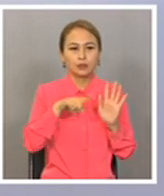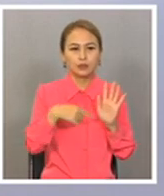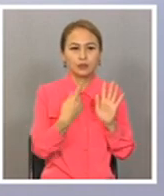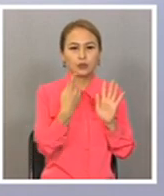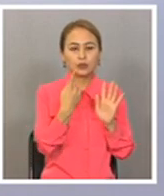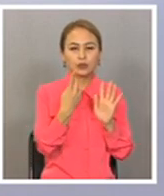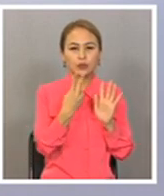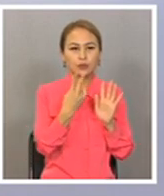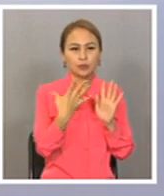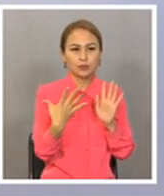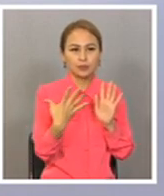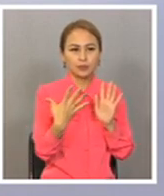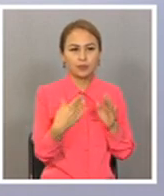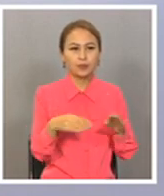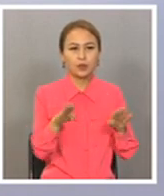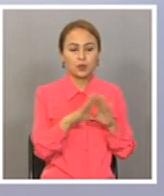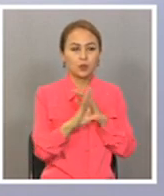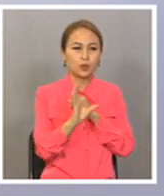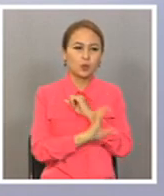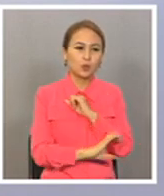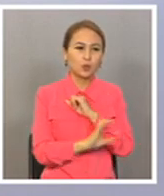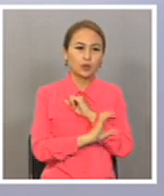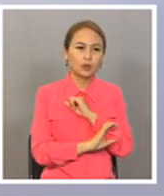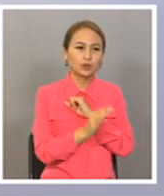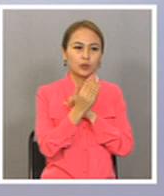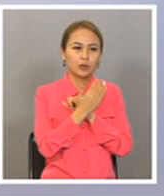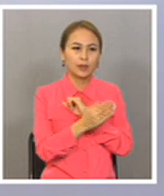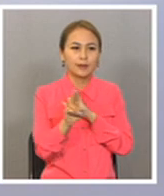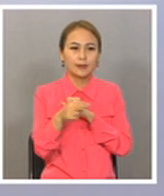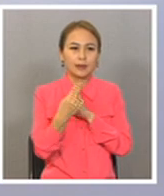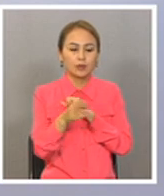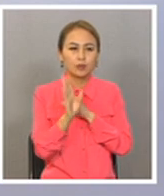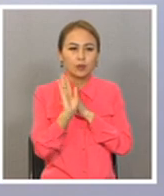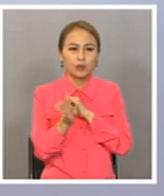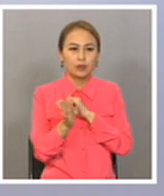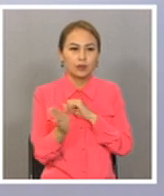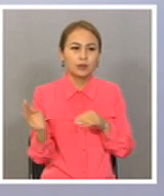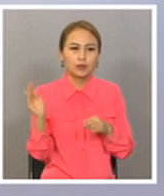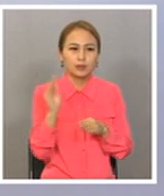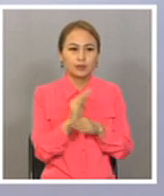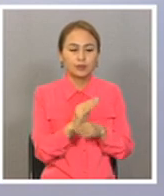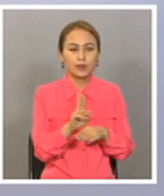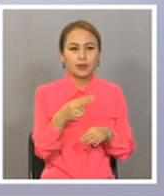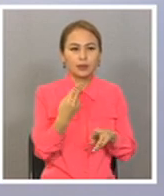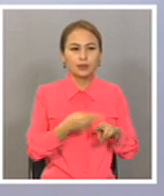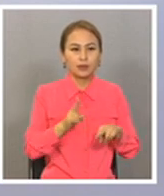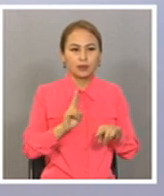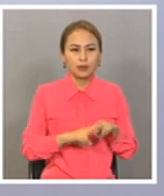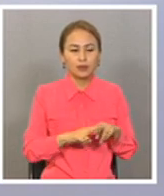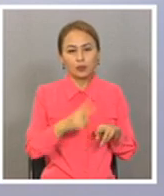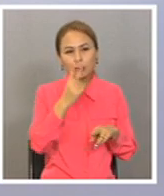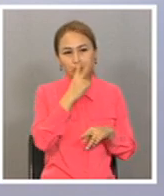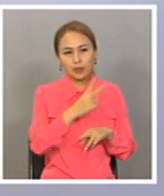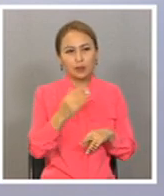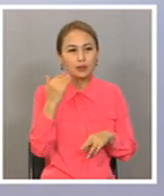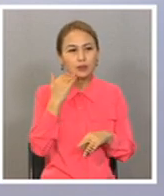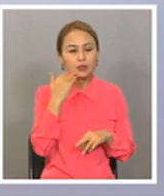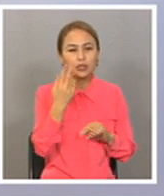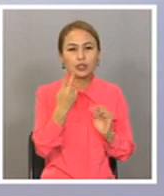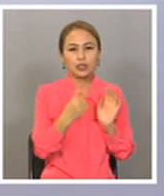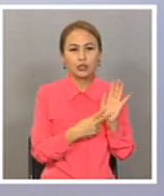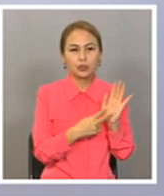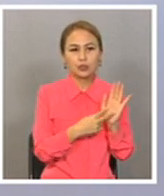8.125. Соңғы нүктеміз ол бізде D болады. Енді қарайық балар. D деген, ойлап қарайықшы балар, 7 мен